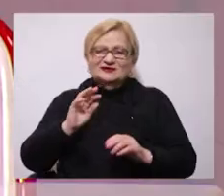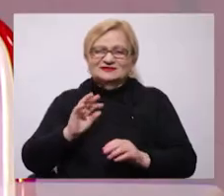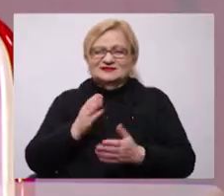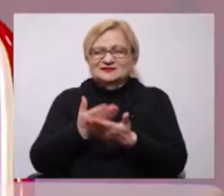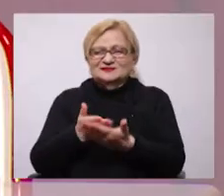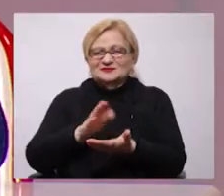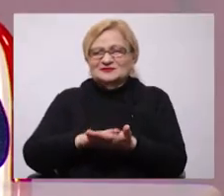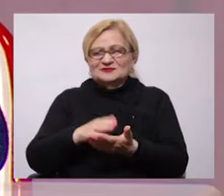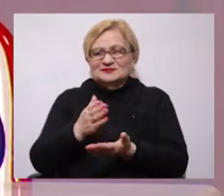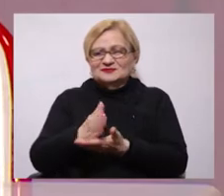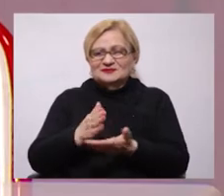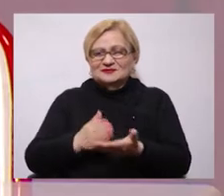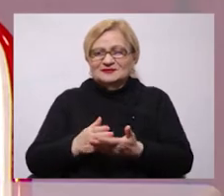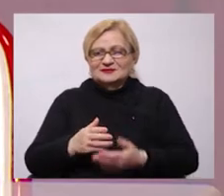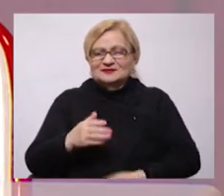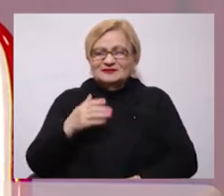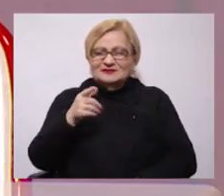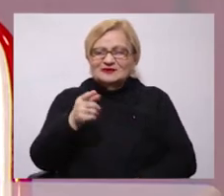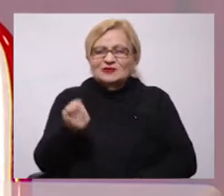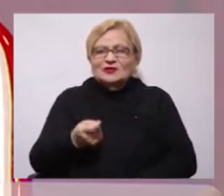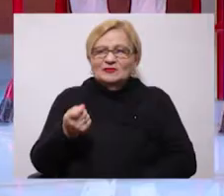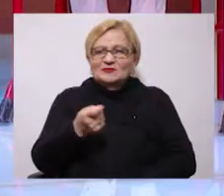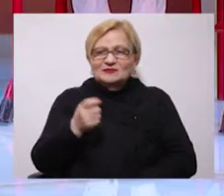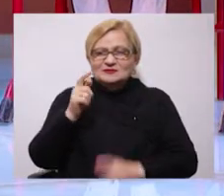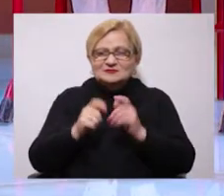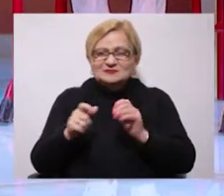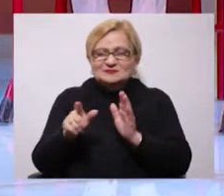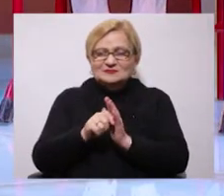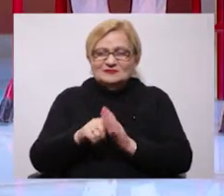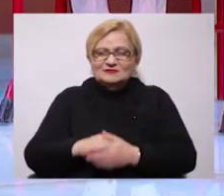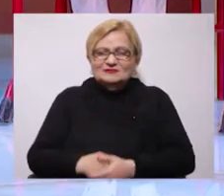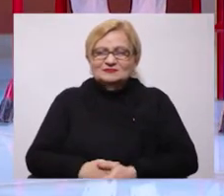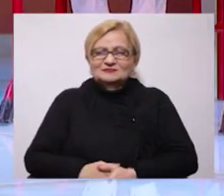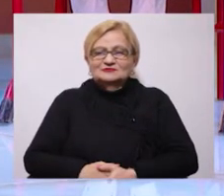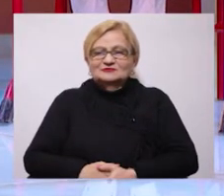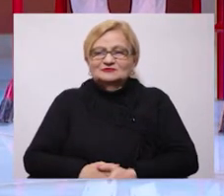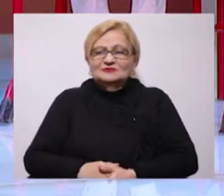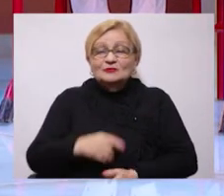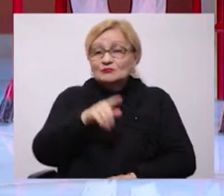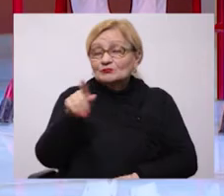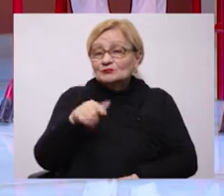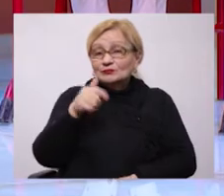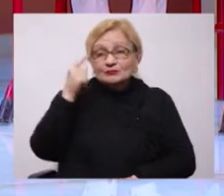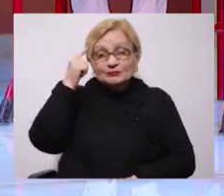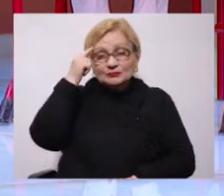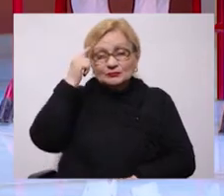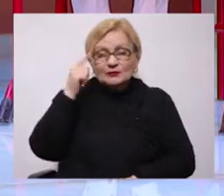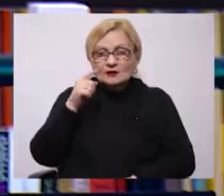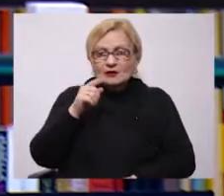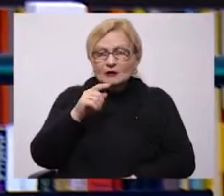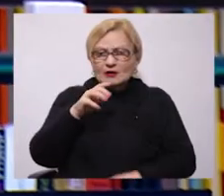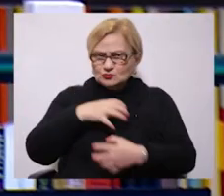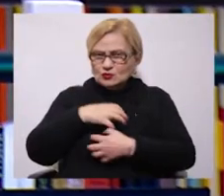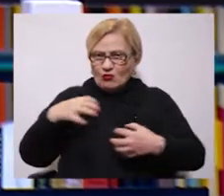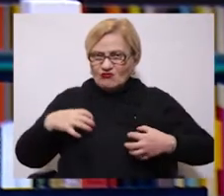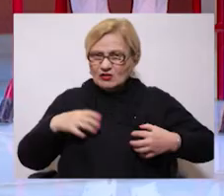მე? სესილი, მე ცხოპია მიყვარს. შენ ცხოპია გიყვარს? როგორ ფიქრობთ, ცხოველებით საუზმობენ?